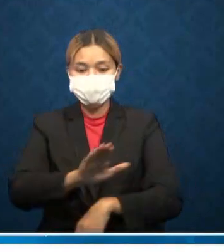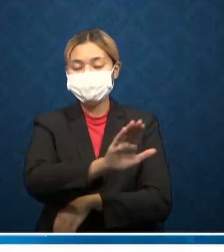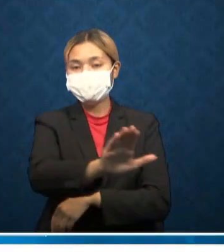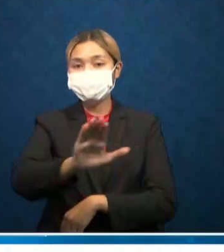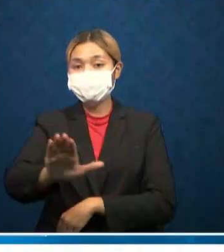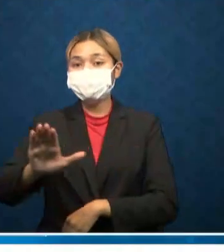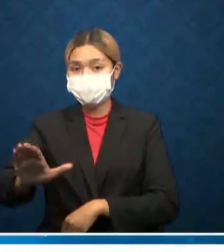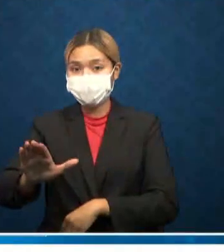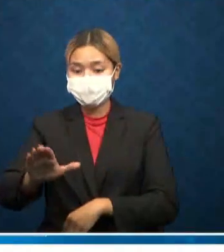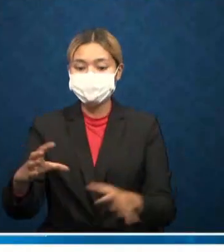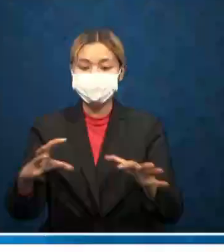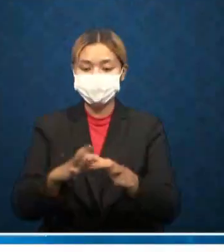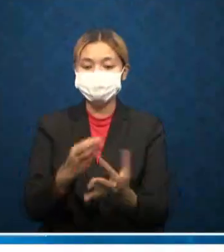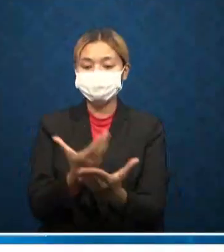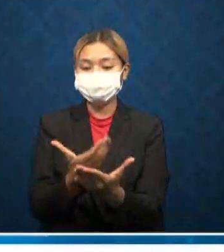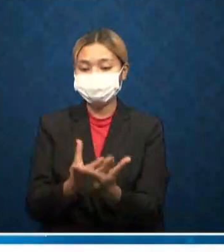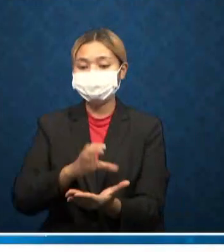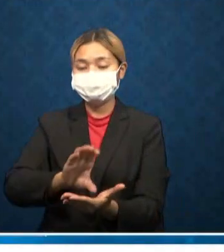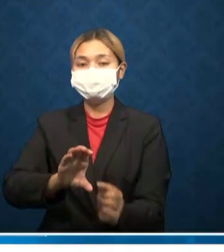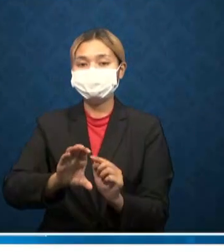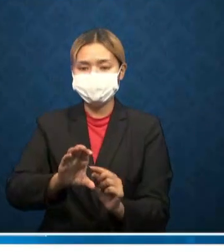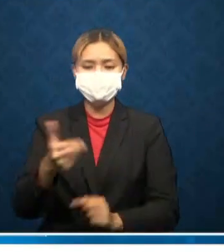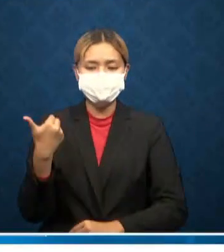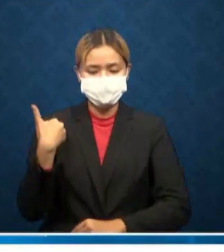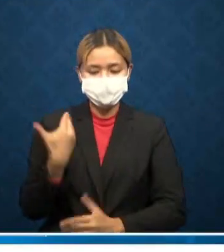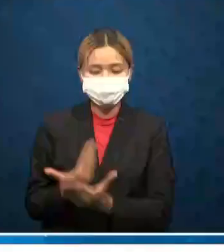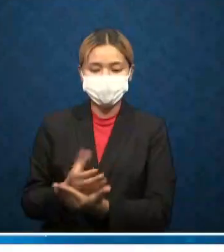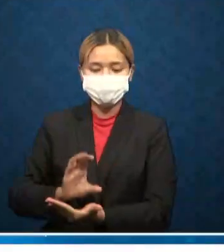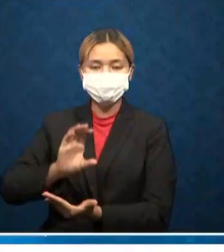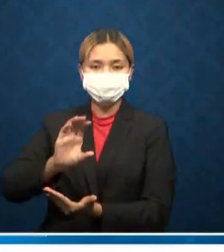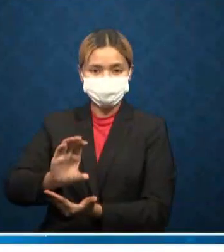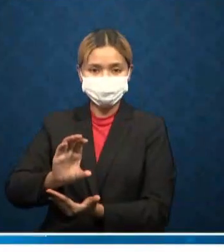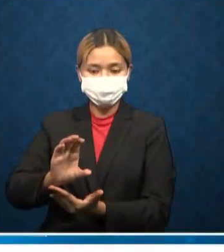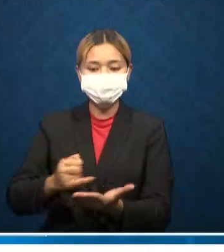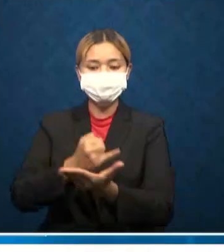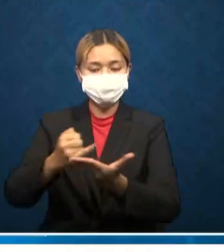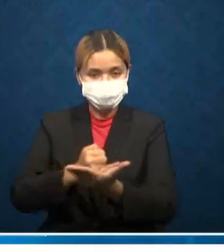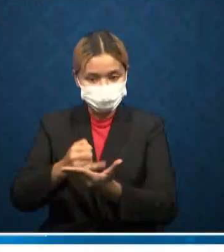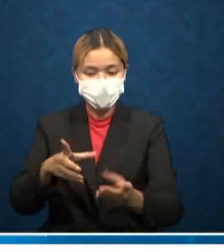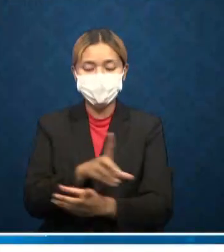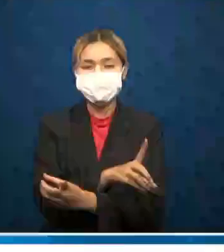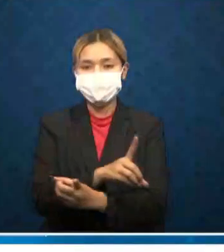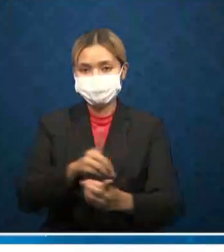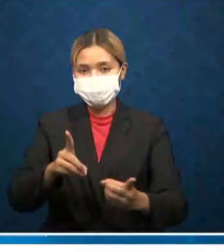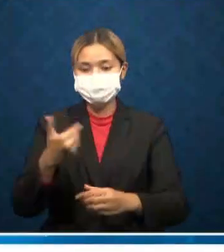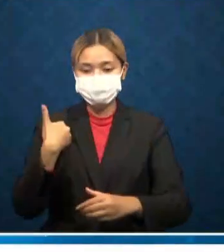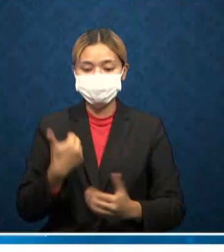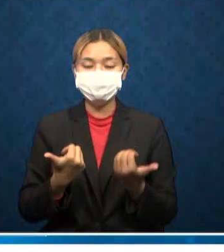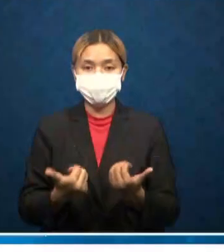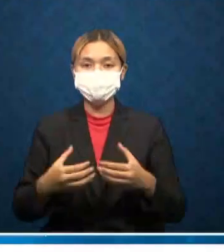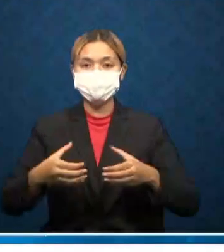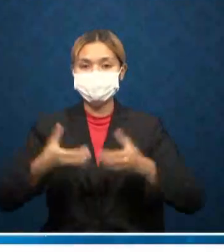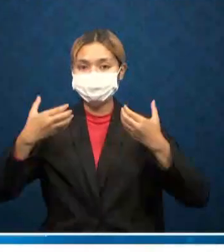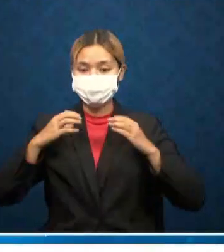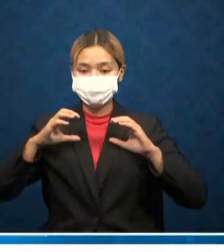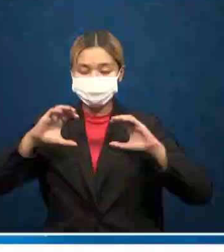ในเรื่องงบประมาณนะคะควรจะต้องมีตองทุนไตรภาและศิลปะวัฒนธรรมซึ่งรัฐอุด